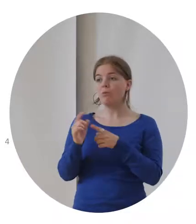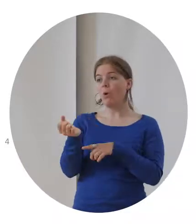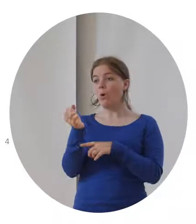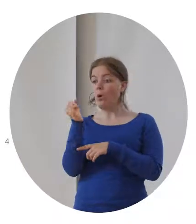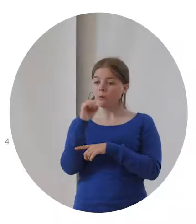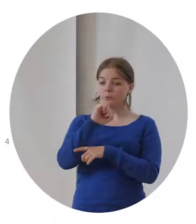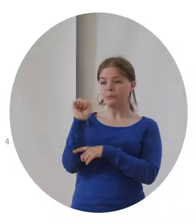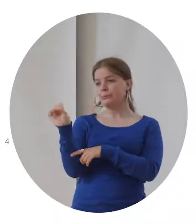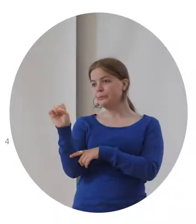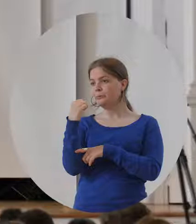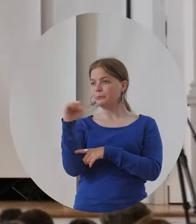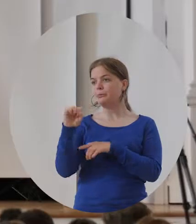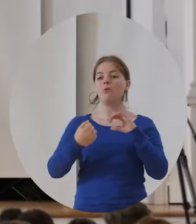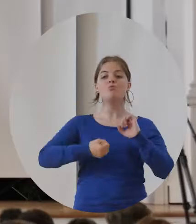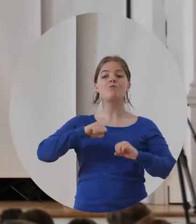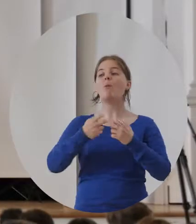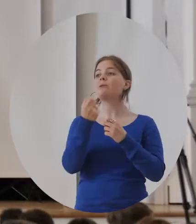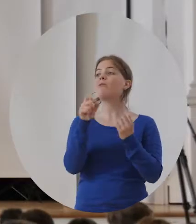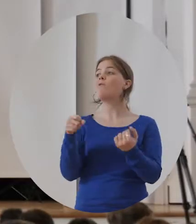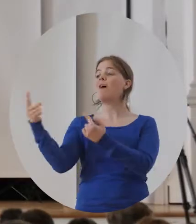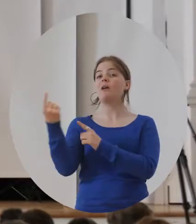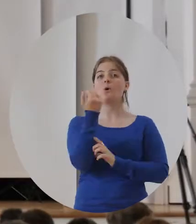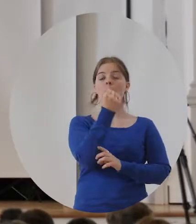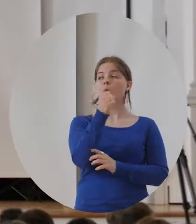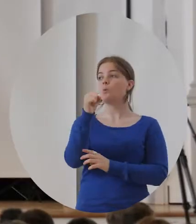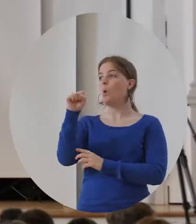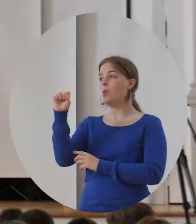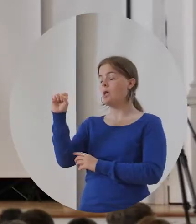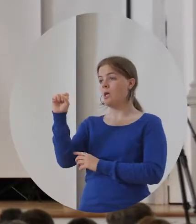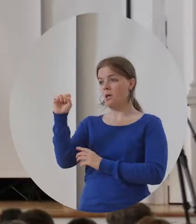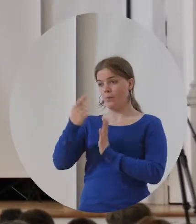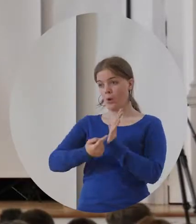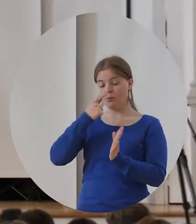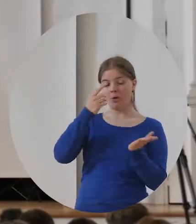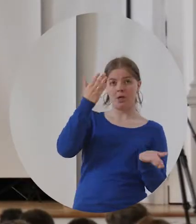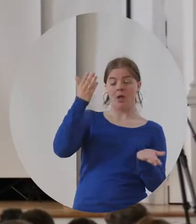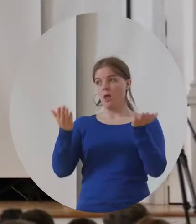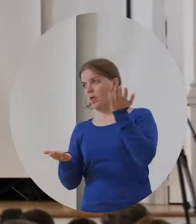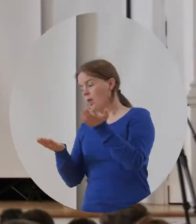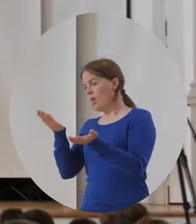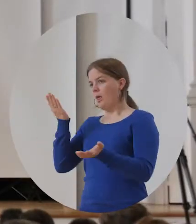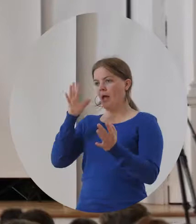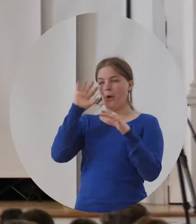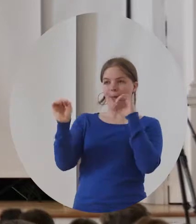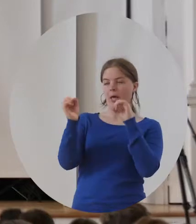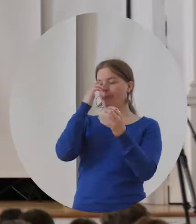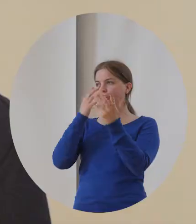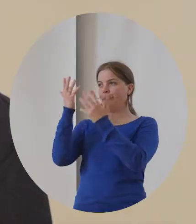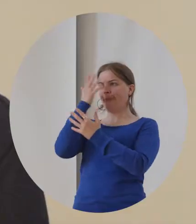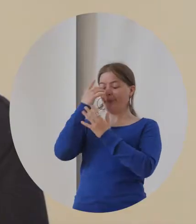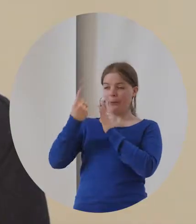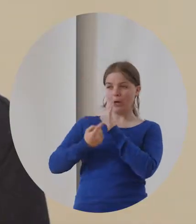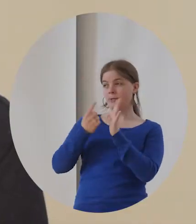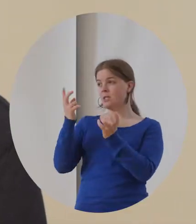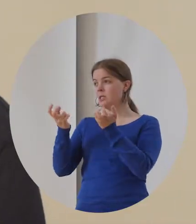tête à droite pour aller se diriger vers la droite, et on remet en jeu tout l'équilibre, et donc tous les repères sont de nouveau